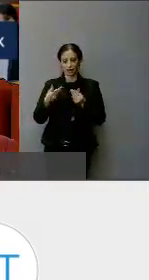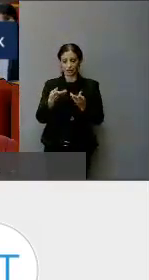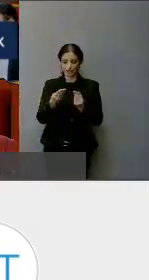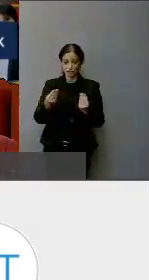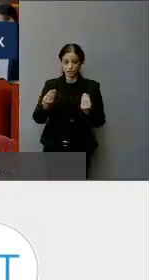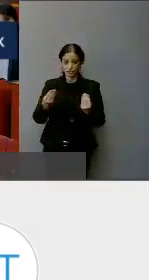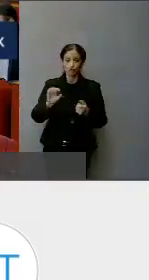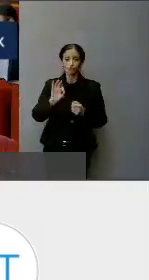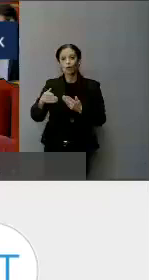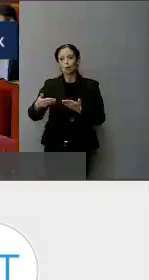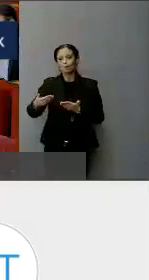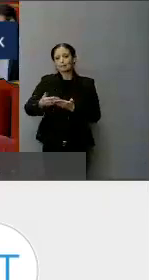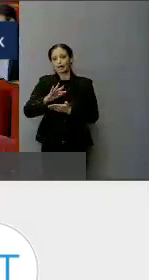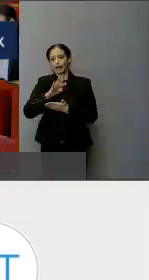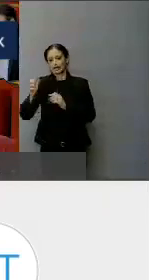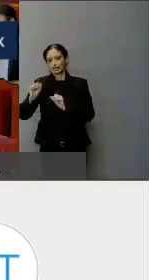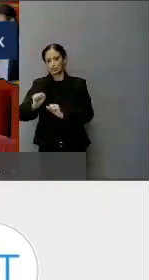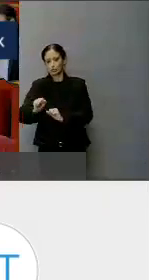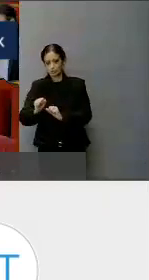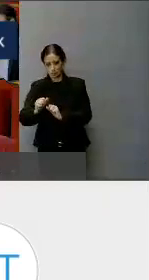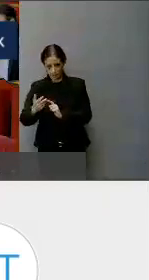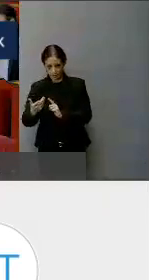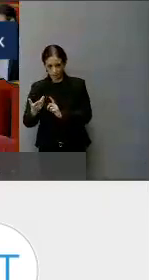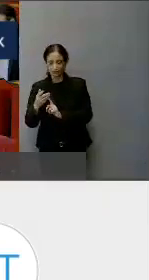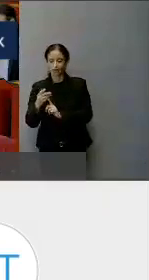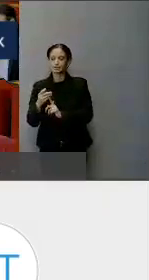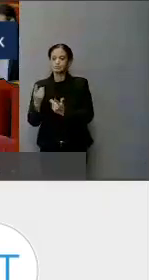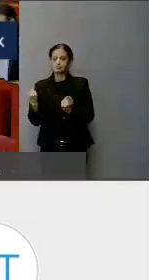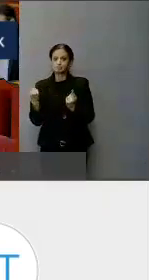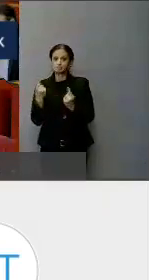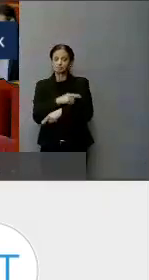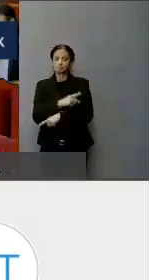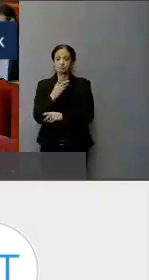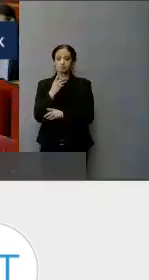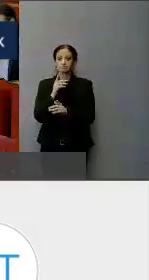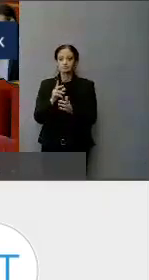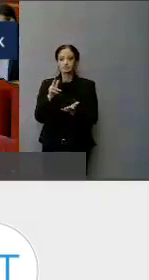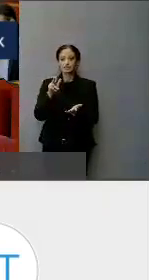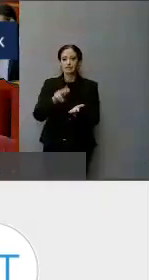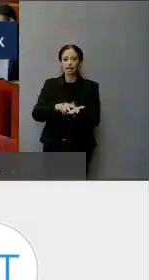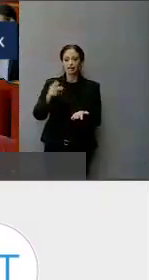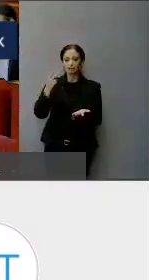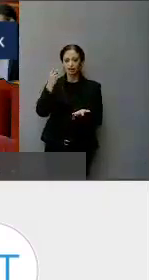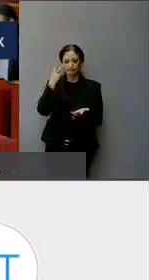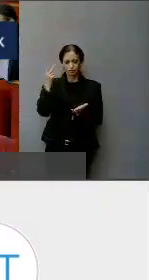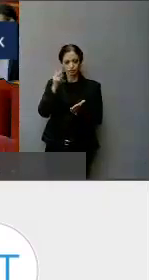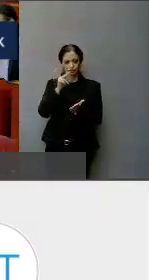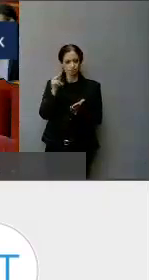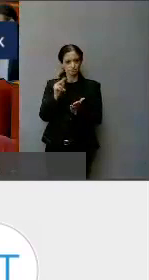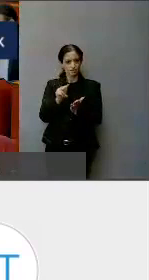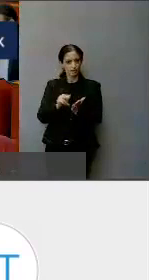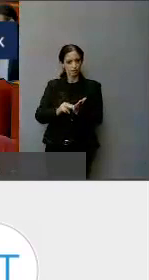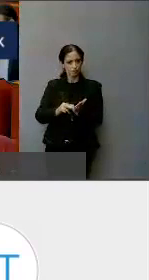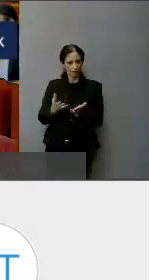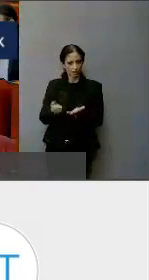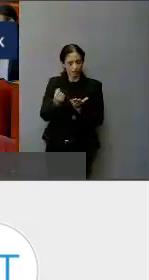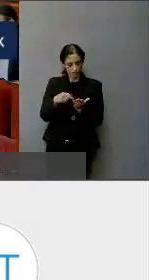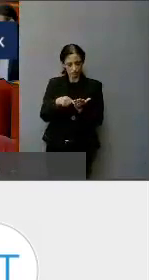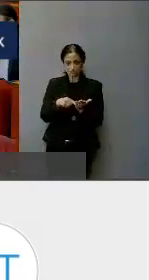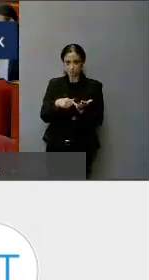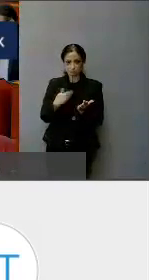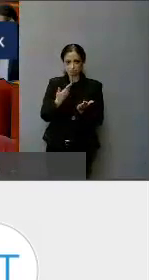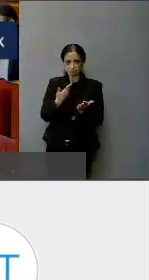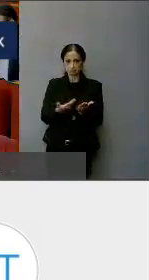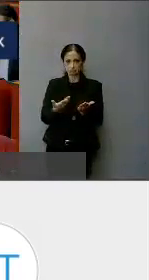offrire delle altri percorsi invece questa delibera dai verbali che abbiamo potuto ottenere non ce li ha presentati